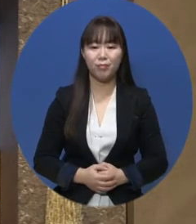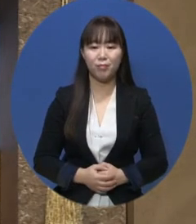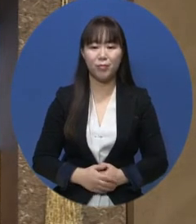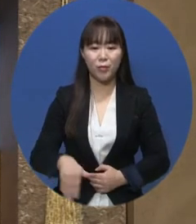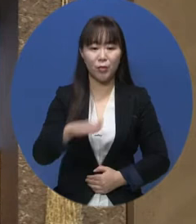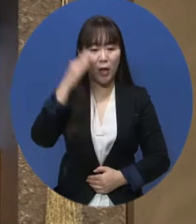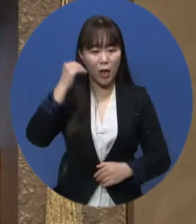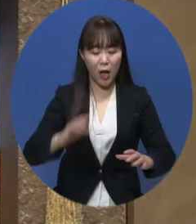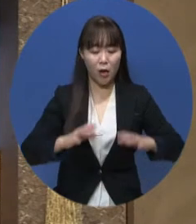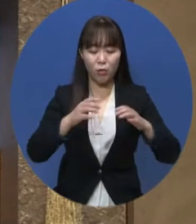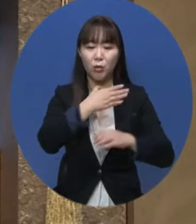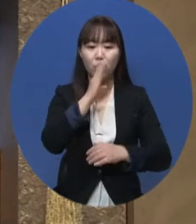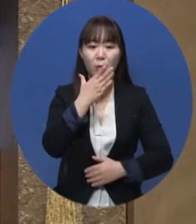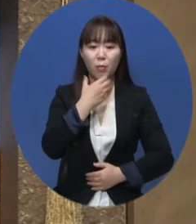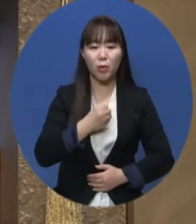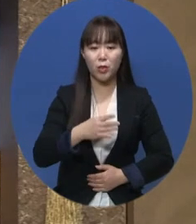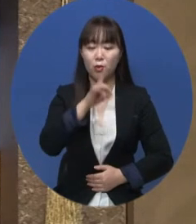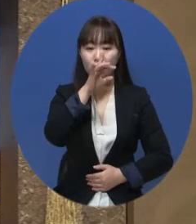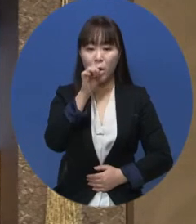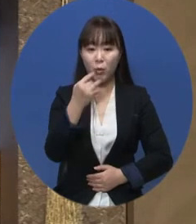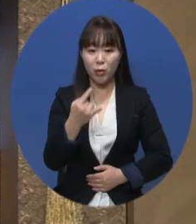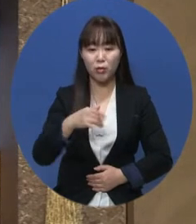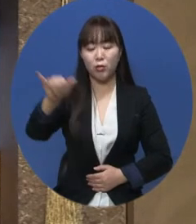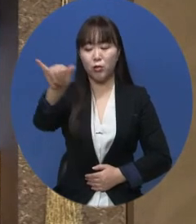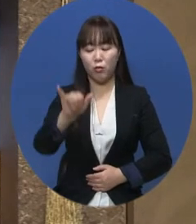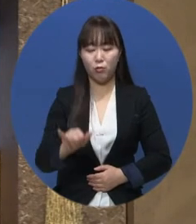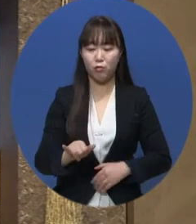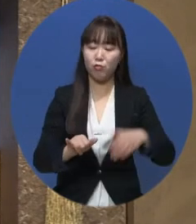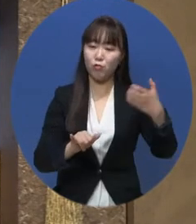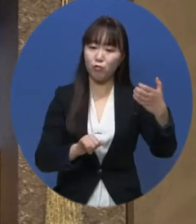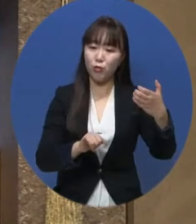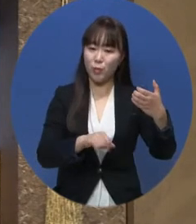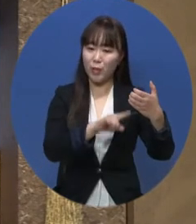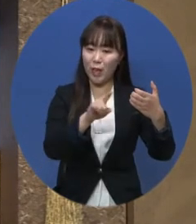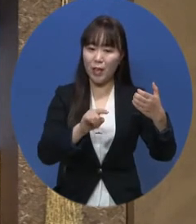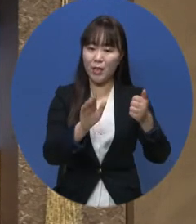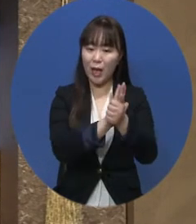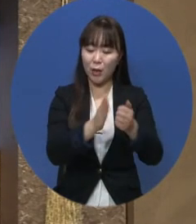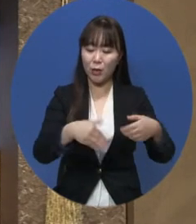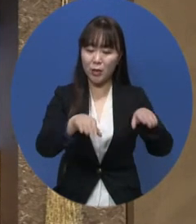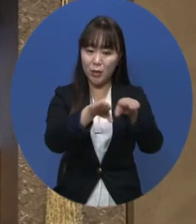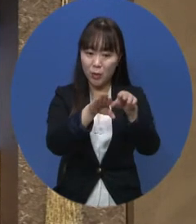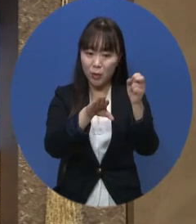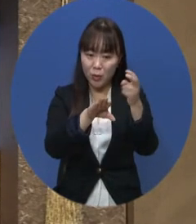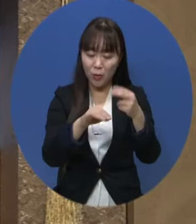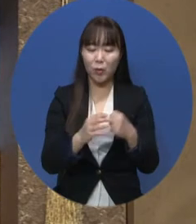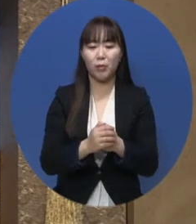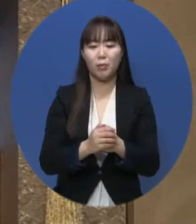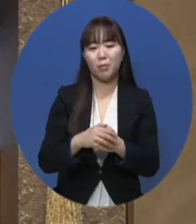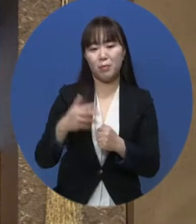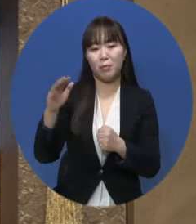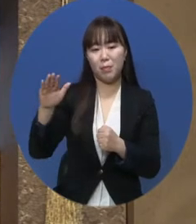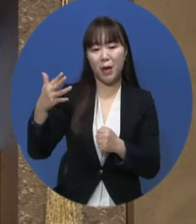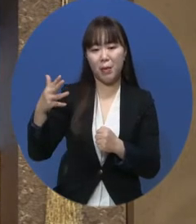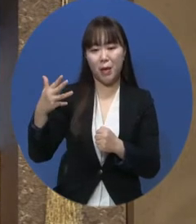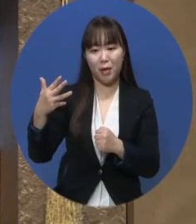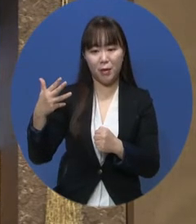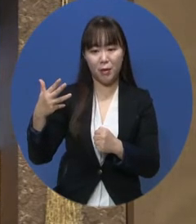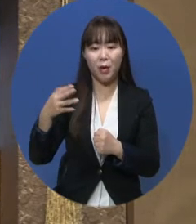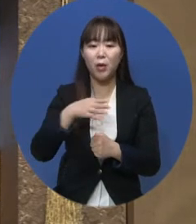그 한국노인복지중앙회는 전국 90여 개의 양로시설과 800여